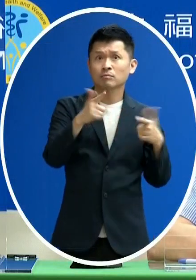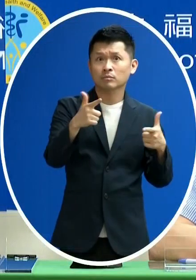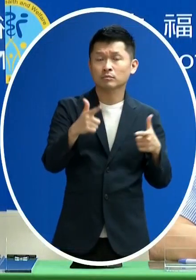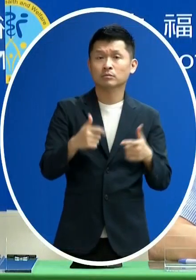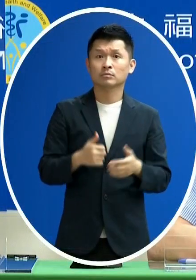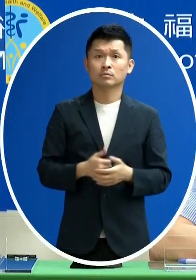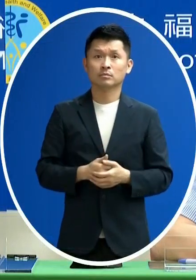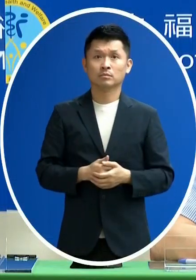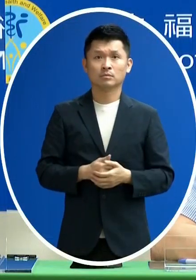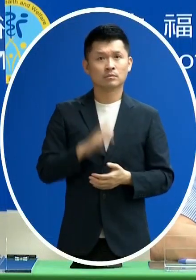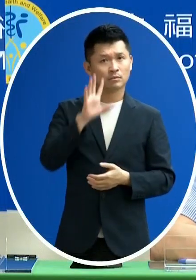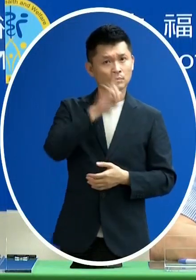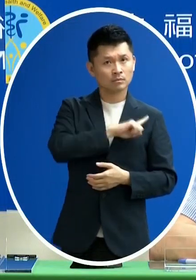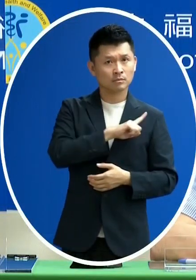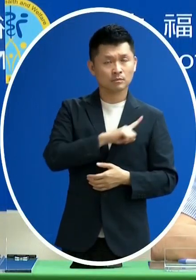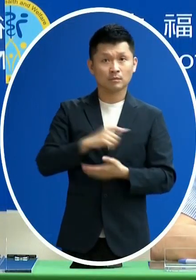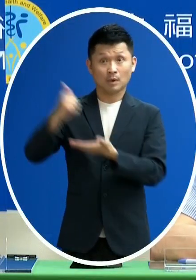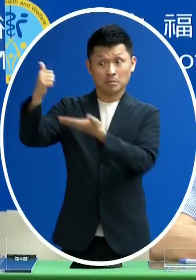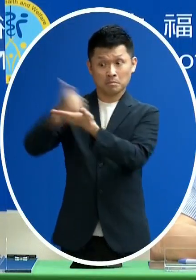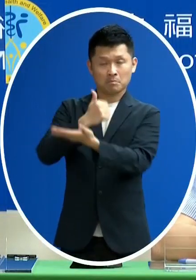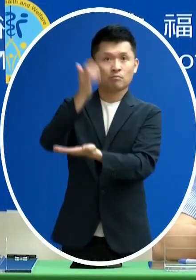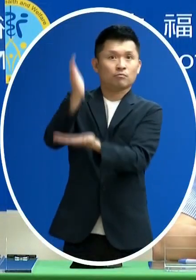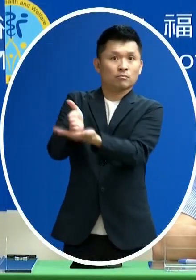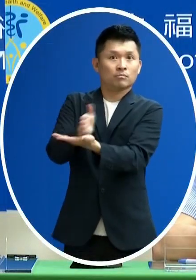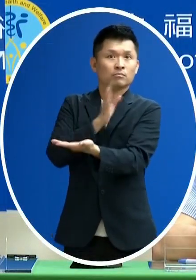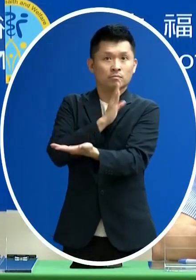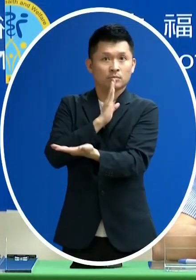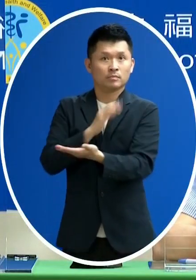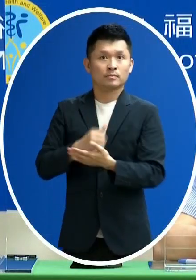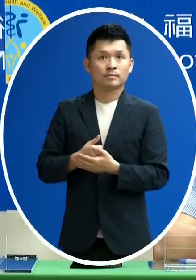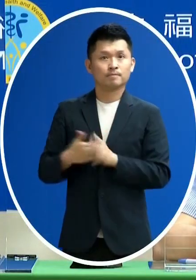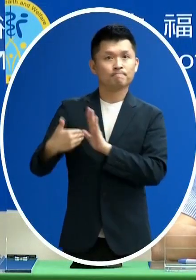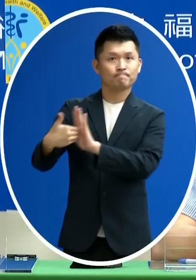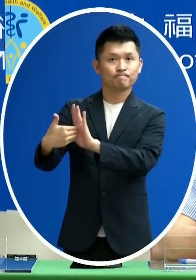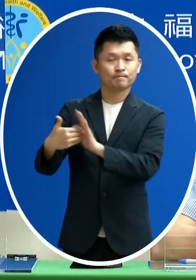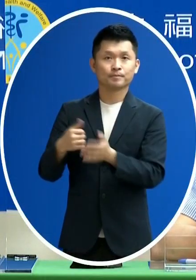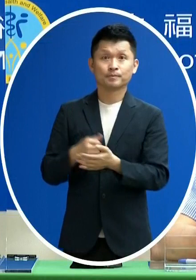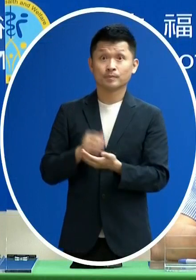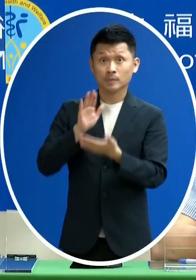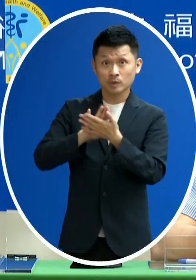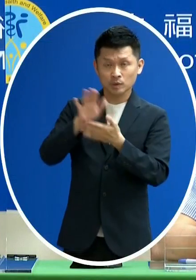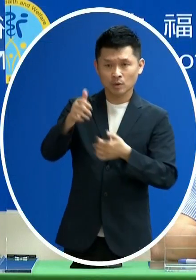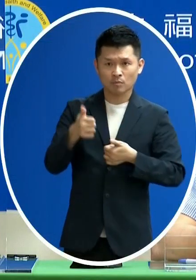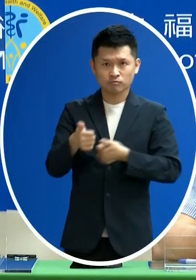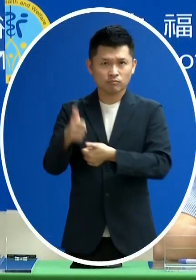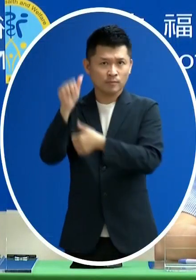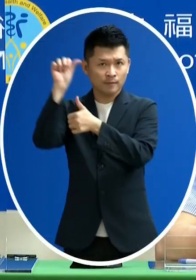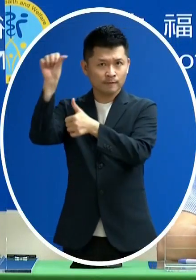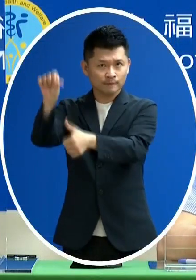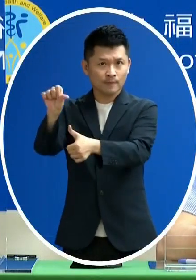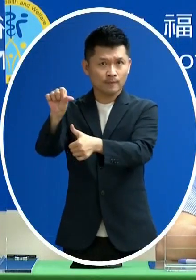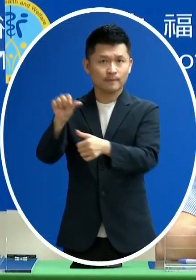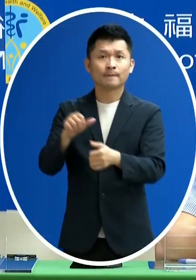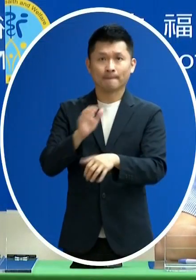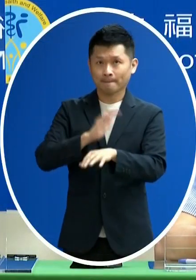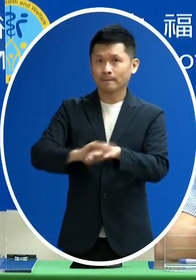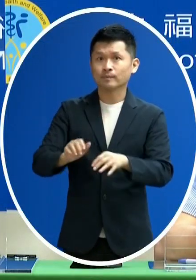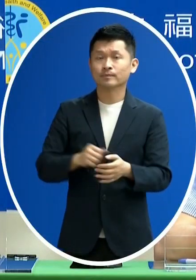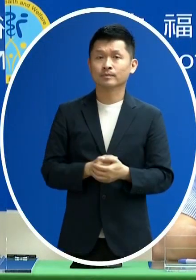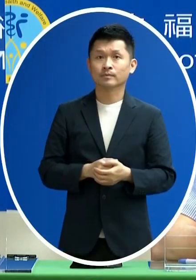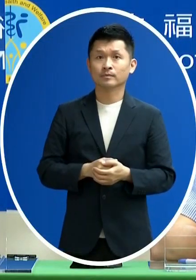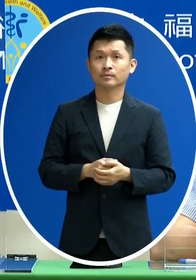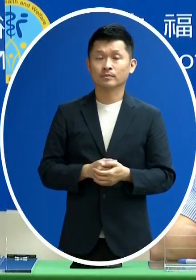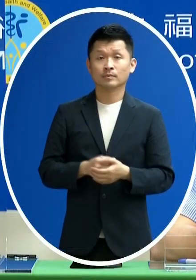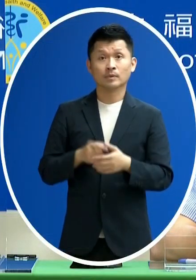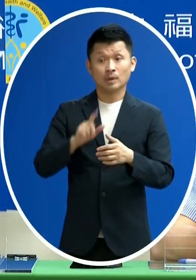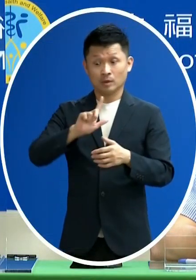品，所以就不准他输入。那我们后续也都会有相关的采访，相关的一些采访，除了要